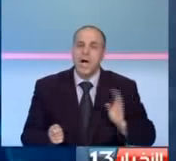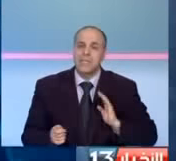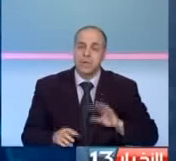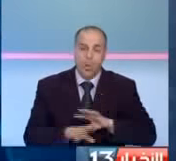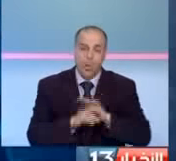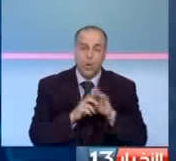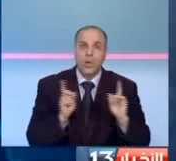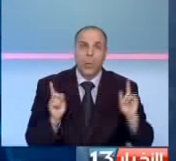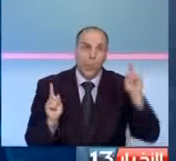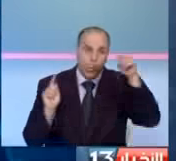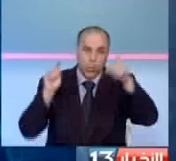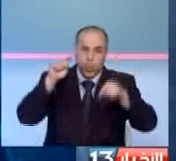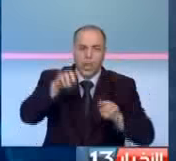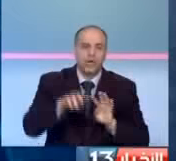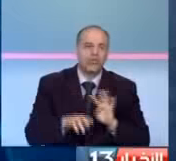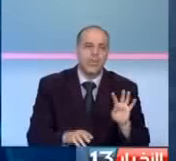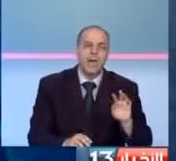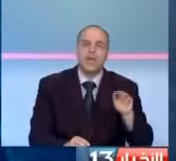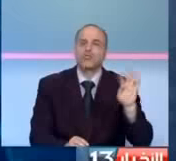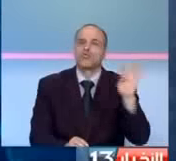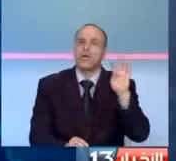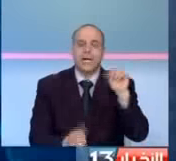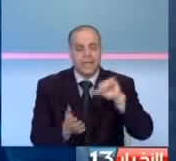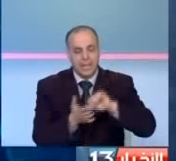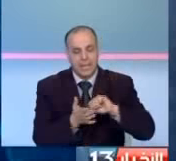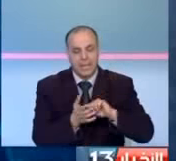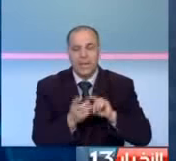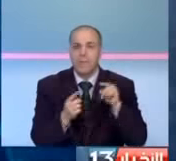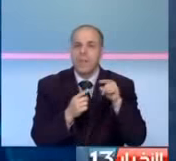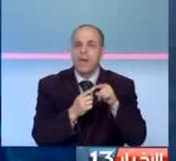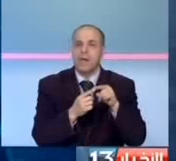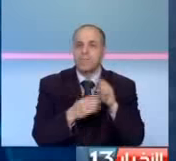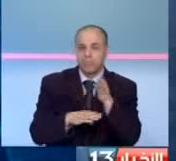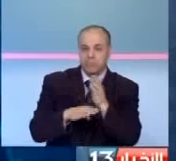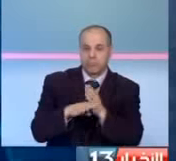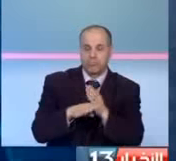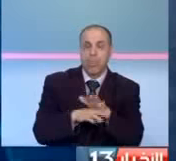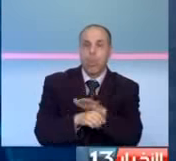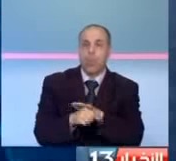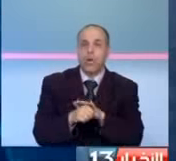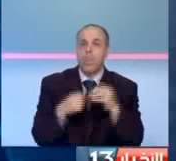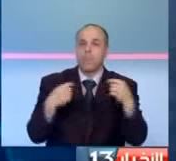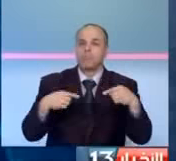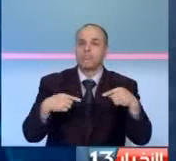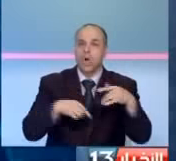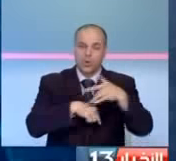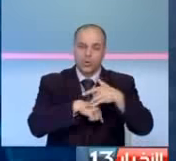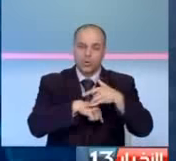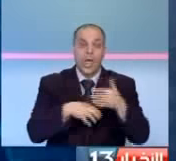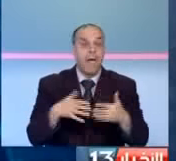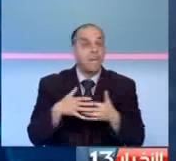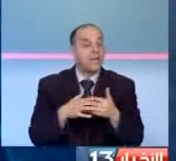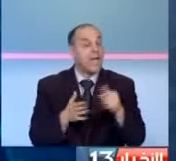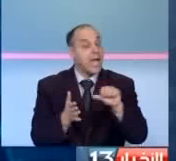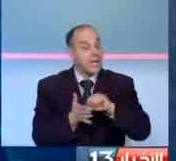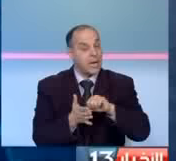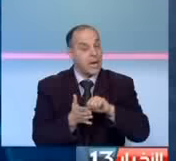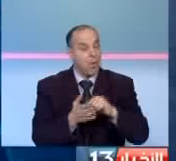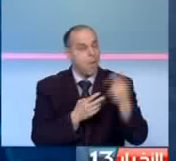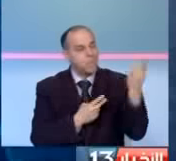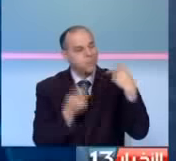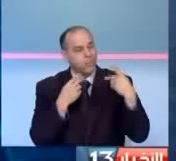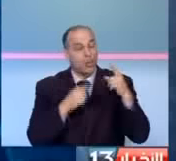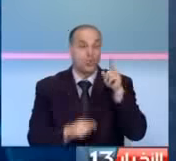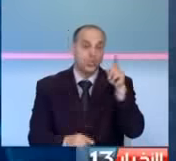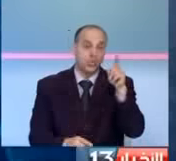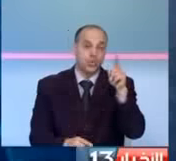تشمل إطلاق صواريخ شمال شرق إيران بهدف إظهار الاستعداد التام لمواجهة التهديدات الأمريكية والعقوبات